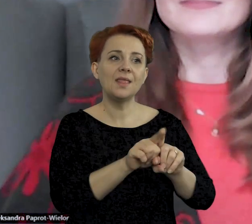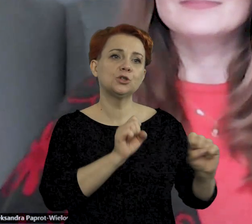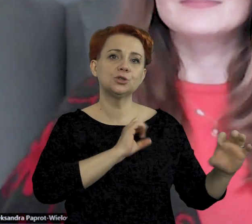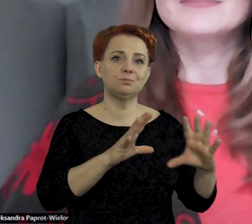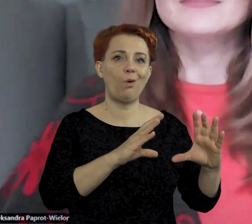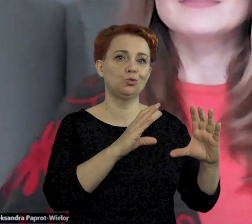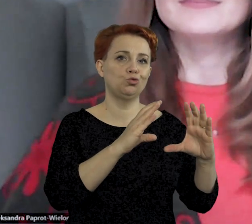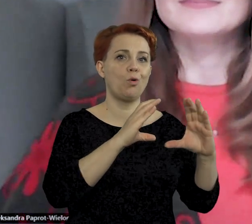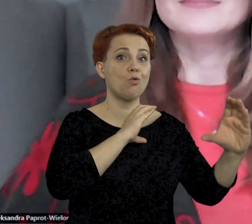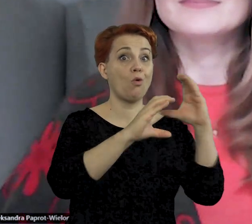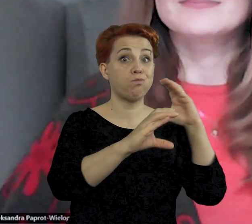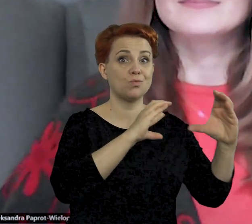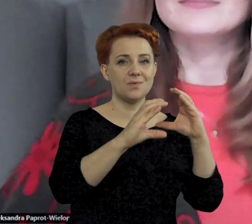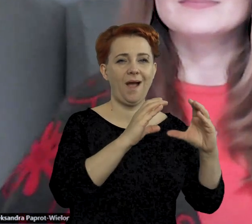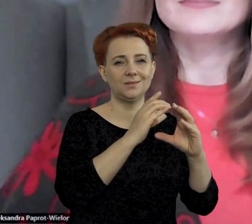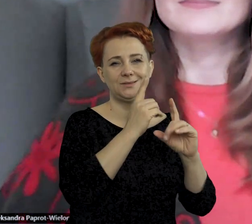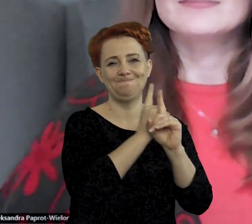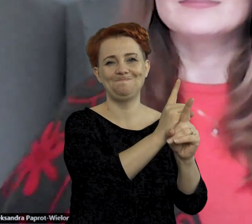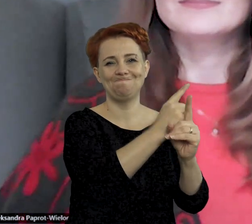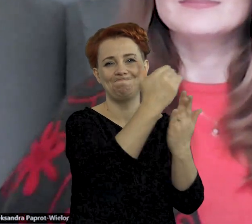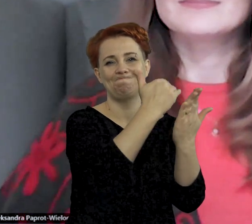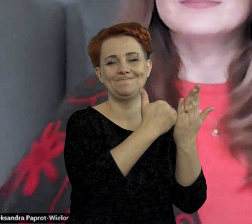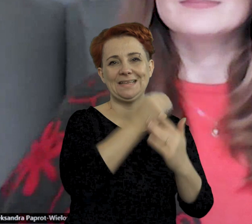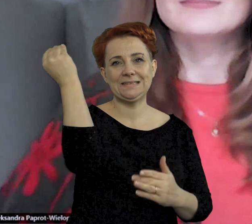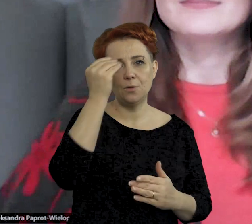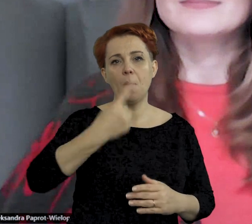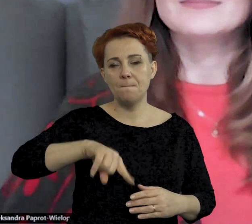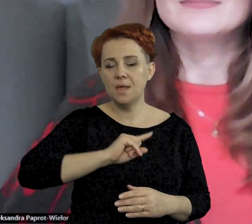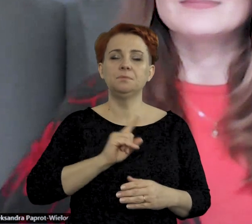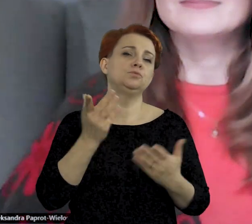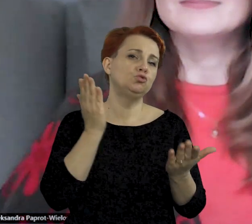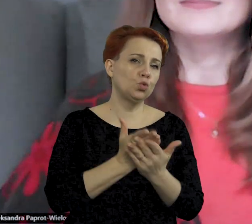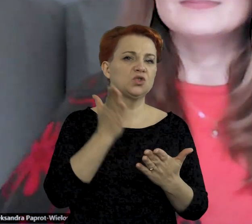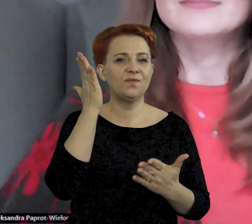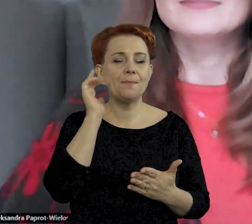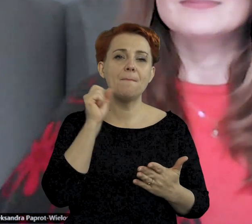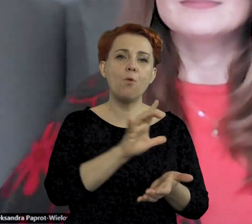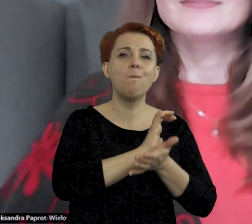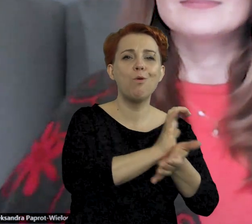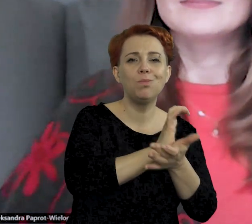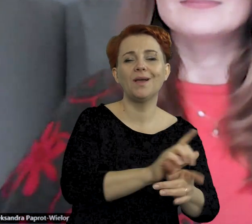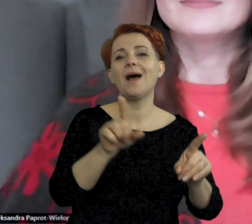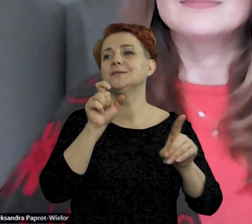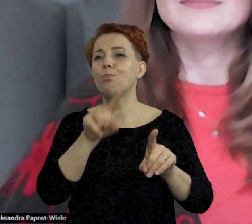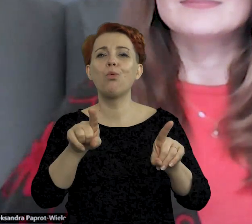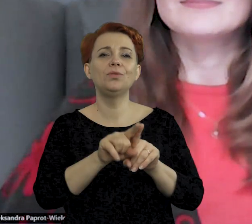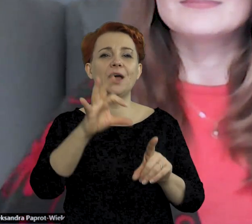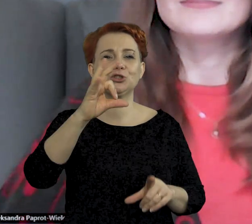naukowego, jesteśmy przyzwyczajeni do tego, że pojawiają się publikacje, są sesje naukowe. To jest jak najbardziej